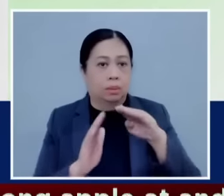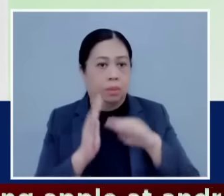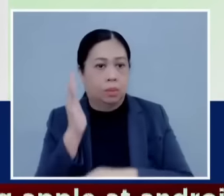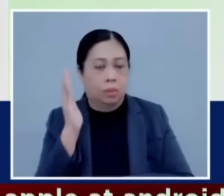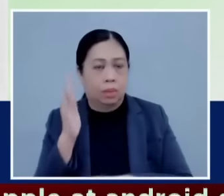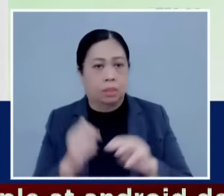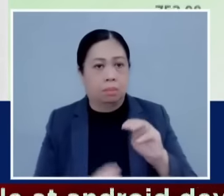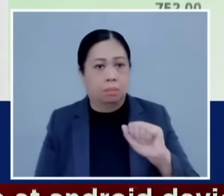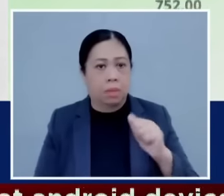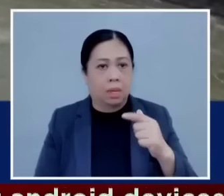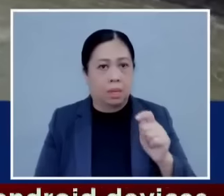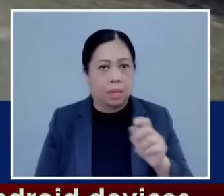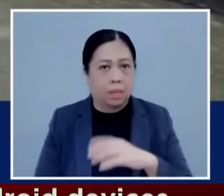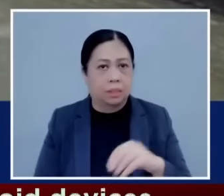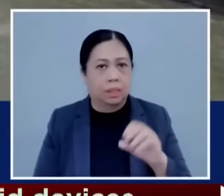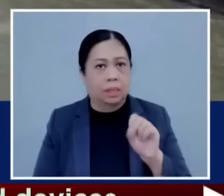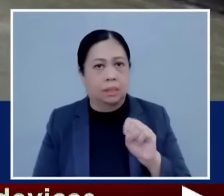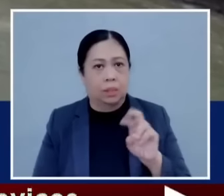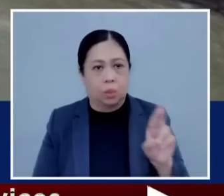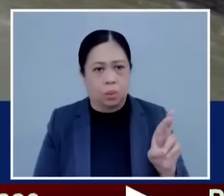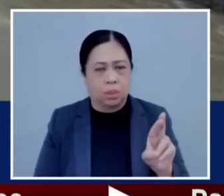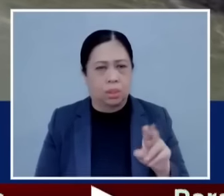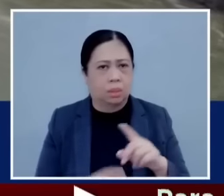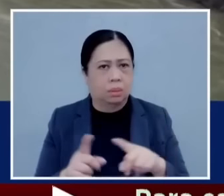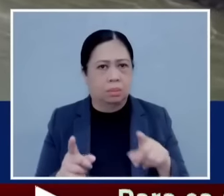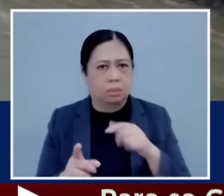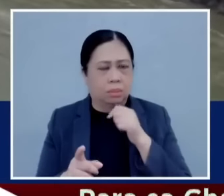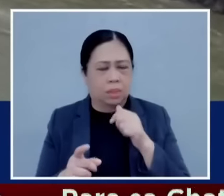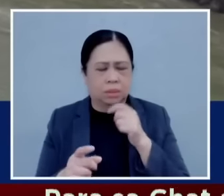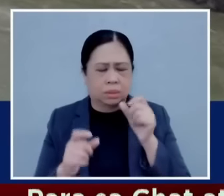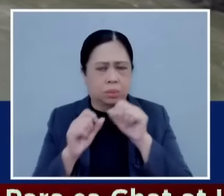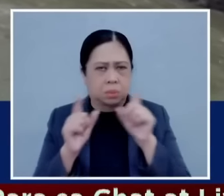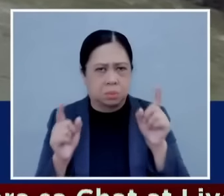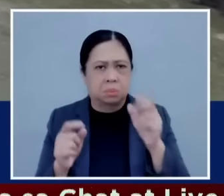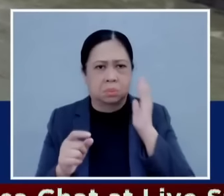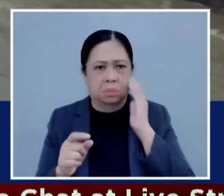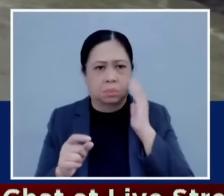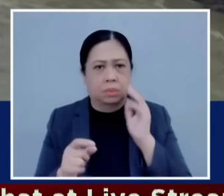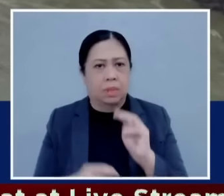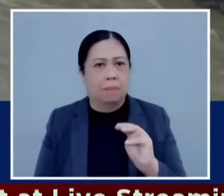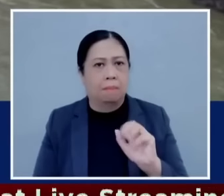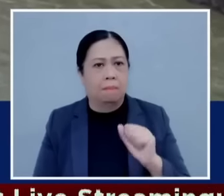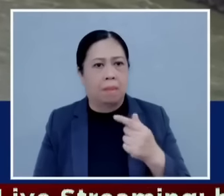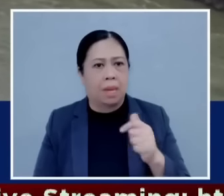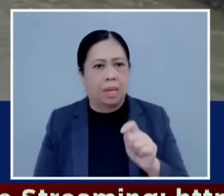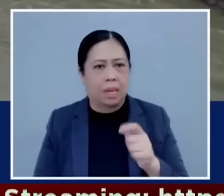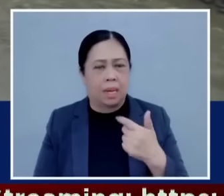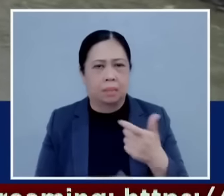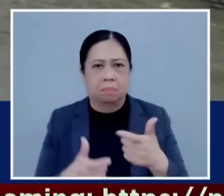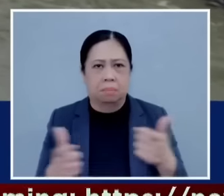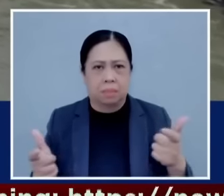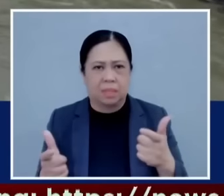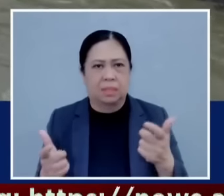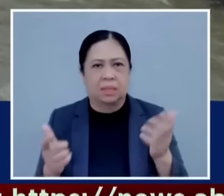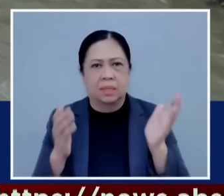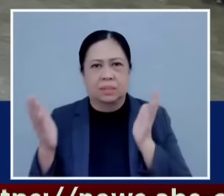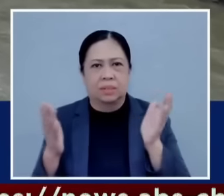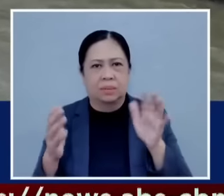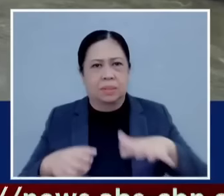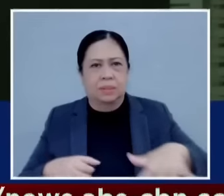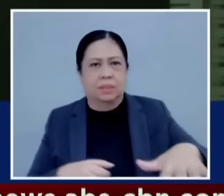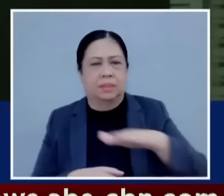Magat at San Roque, pero hindi na umano ito nakagugulat. Sa Magat Dam, meron po kasi, malaki kasi yung service area niya doon sa